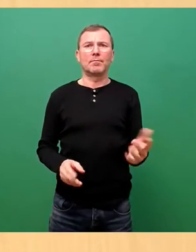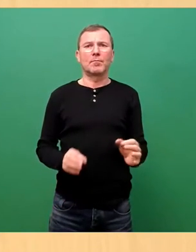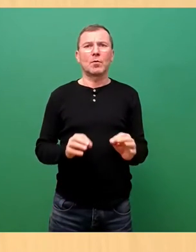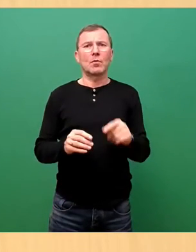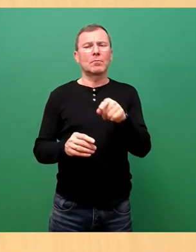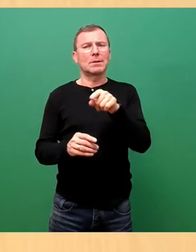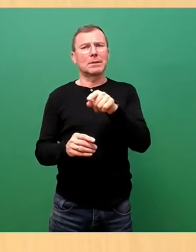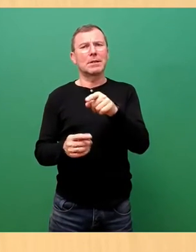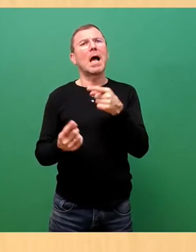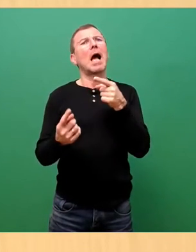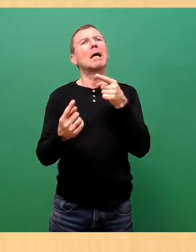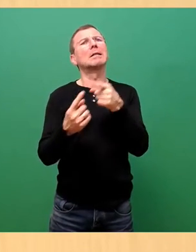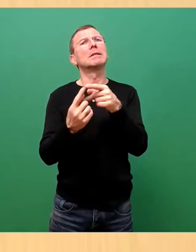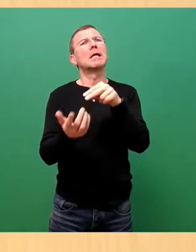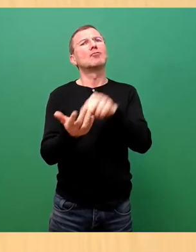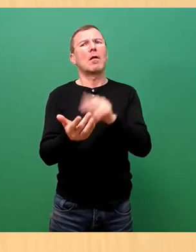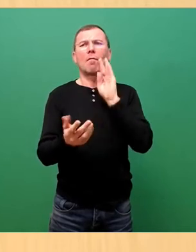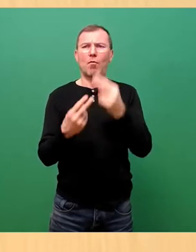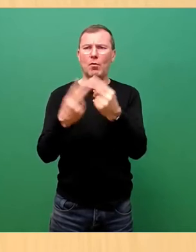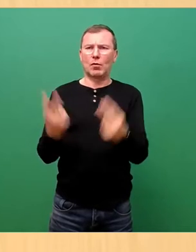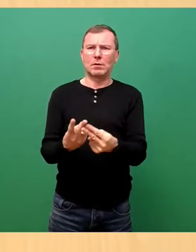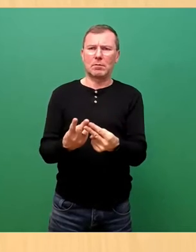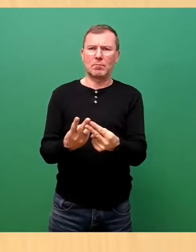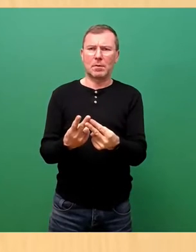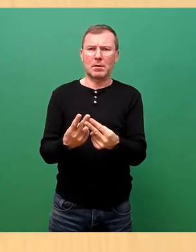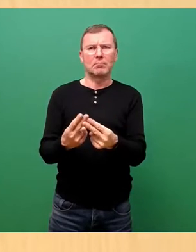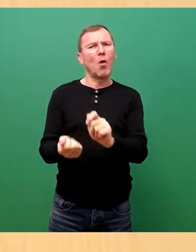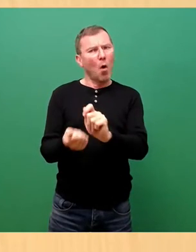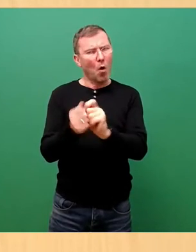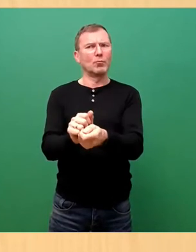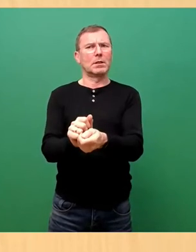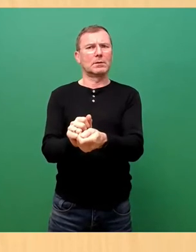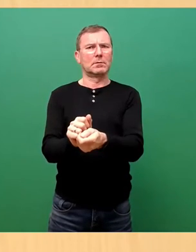die Zielstellung des Wohnkonzeptes zu realisieren. Außerhalb des